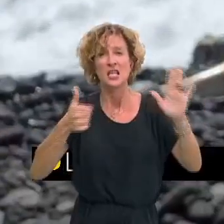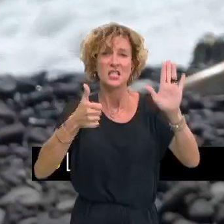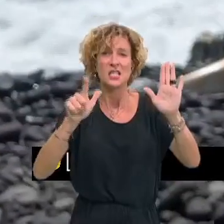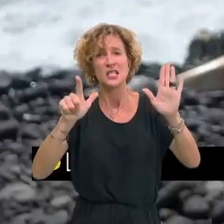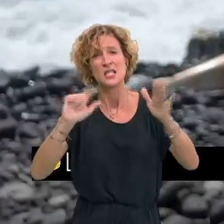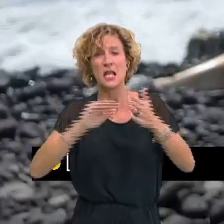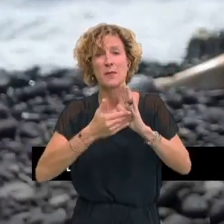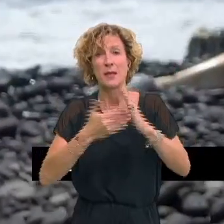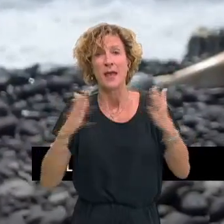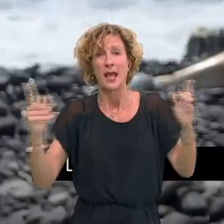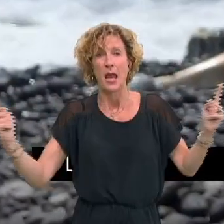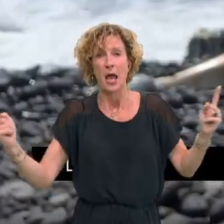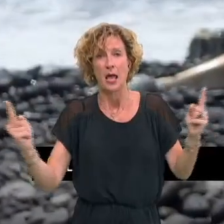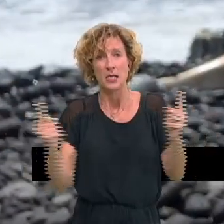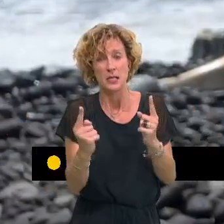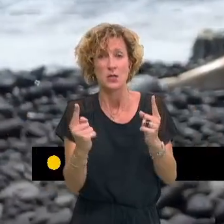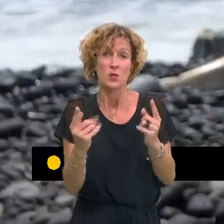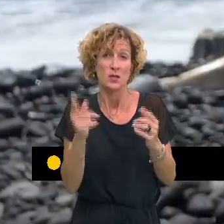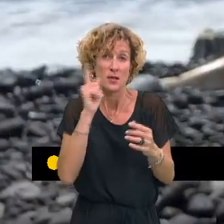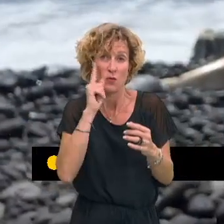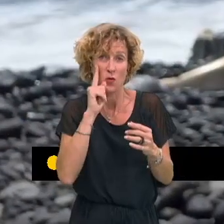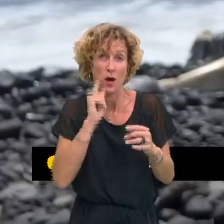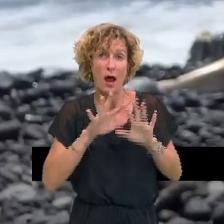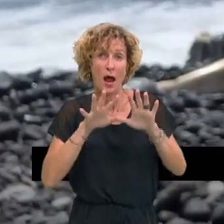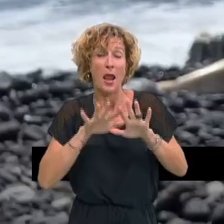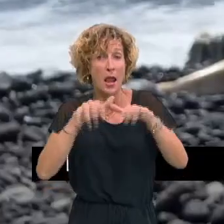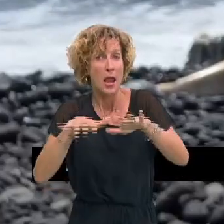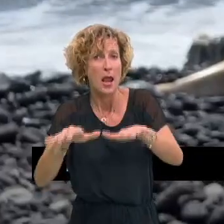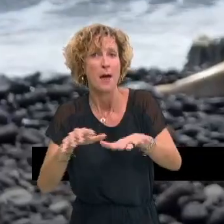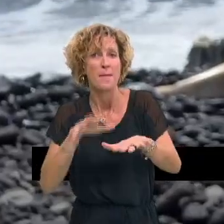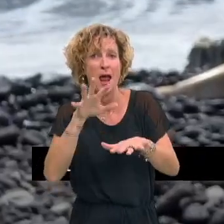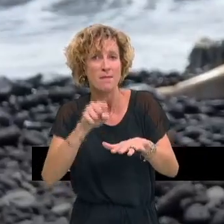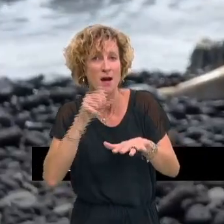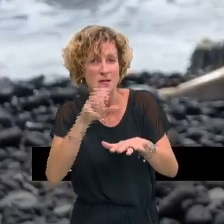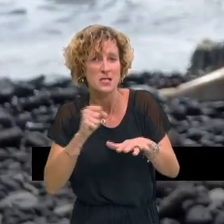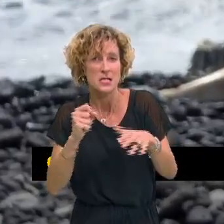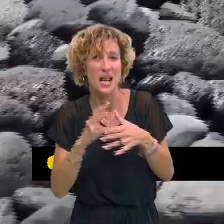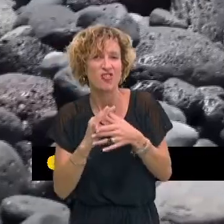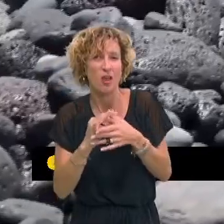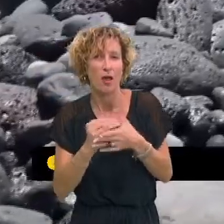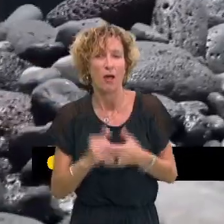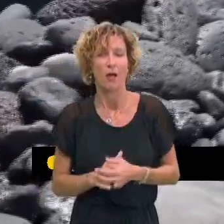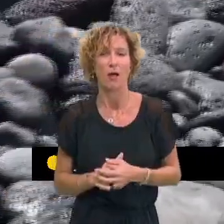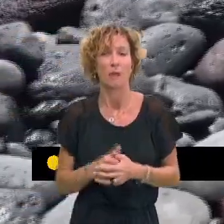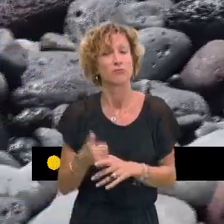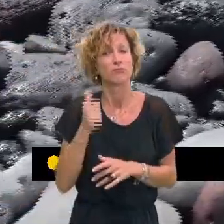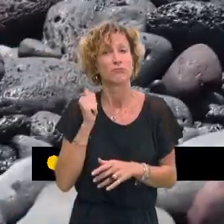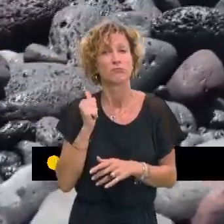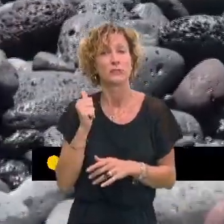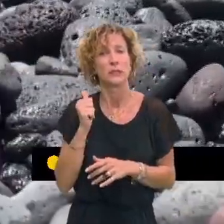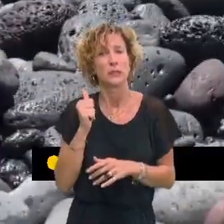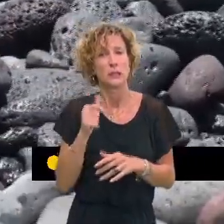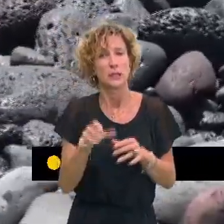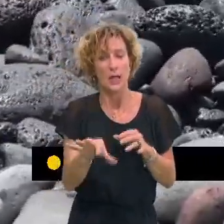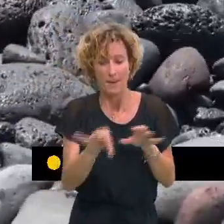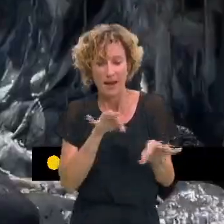mer a diminué au niveau de la grandeur par rapport à la mer, il mange. Il des charmes, il fait à mesure, fin de compte. Hier, des prélèvements ont